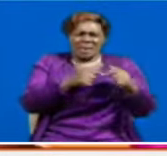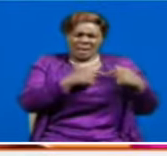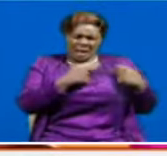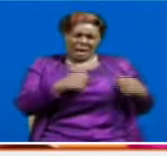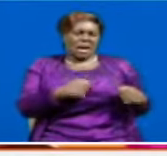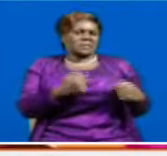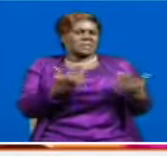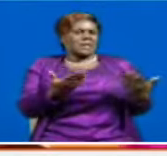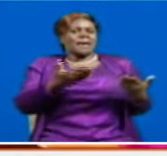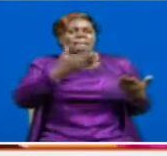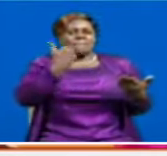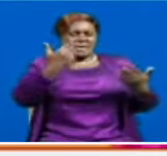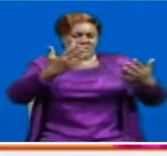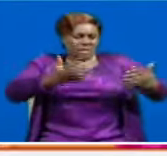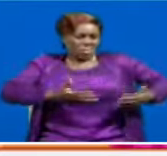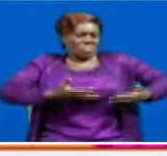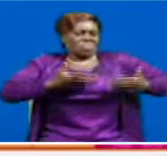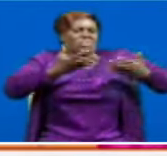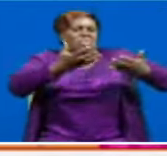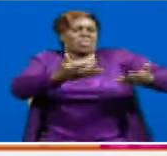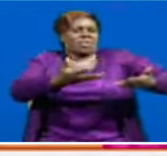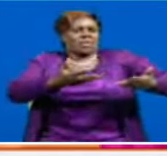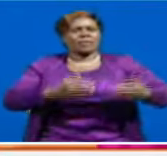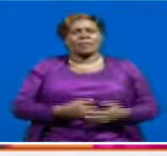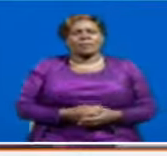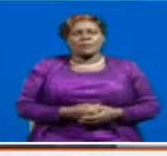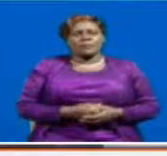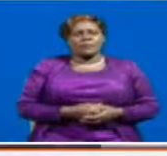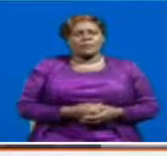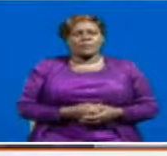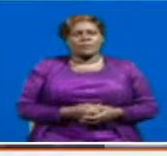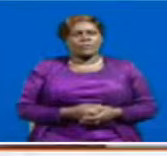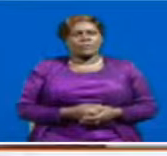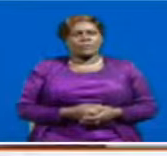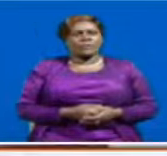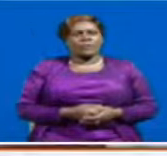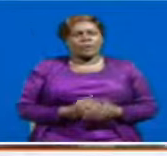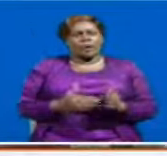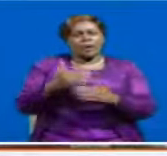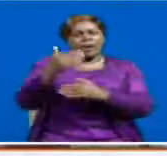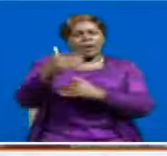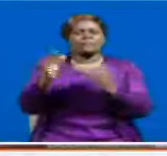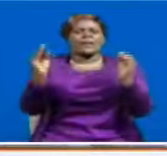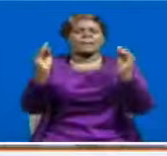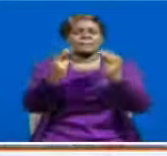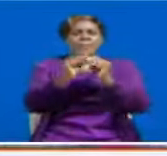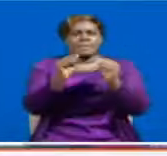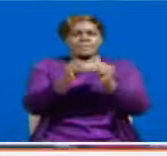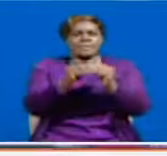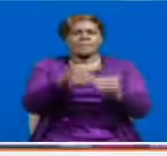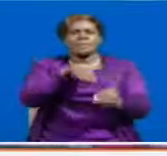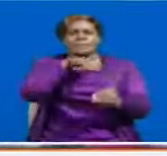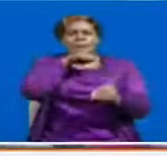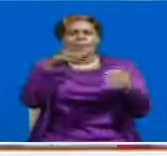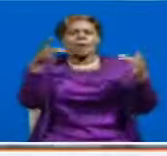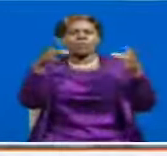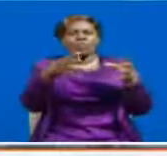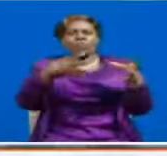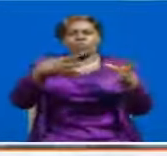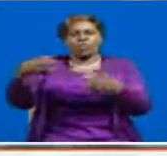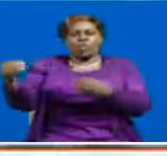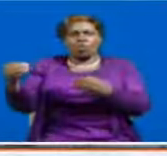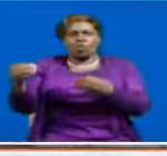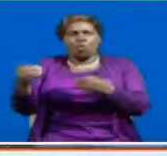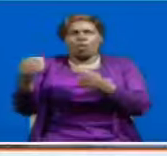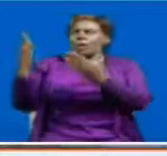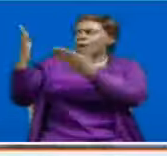na machafu kwa koo yako hapa unakohoa yote itoke. After the Kwale meeting, Raila's entourage headed to